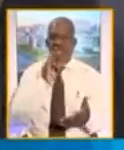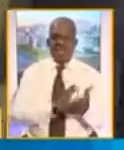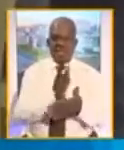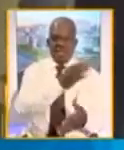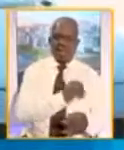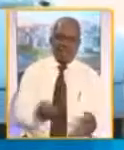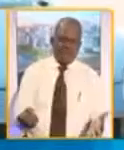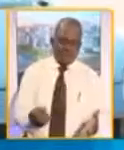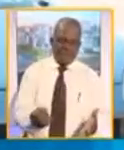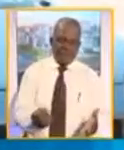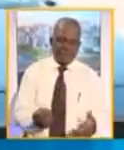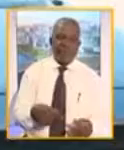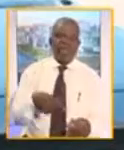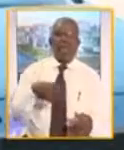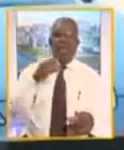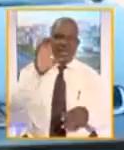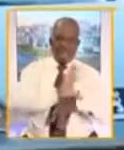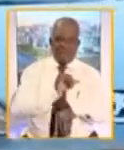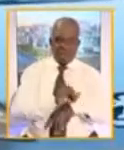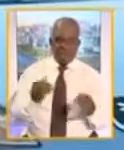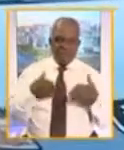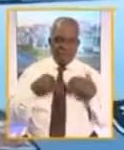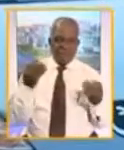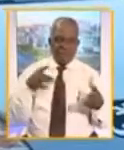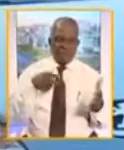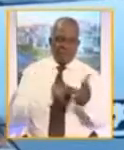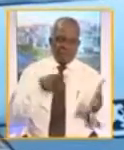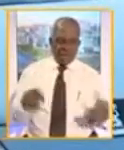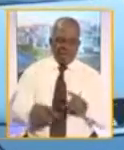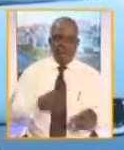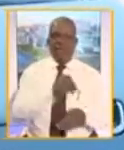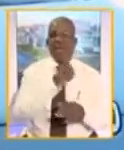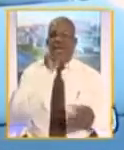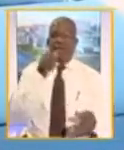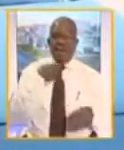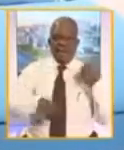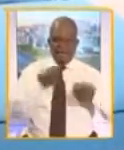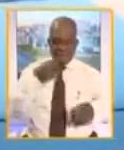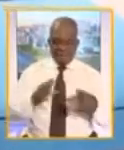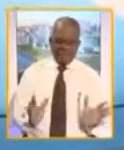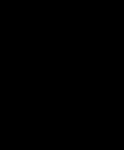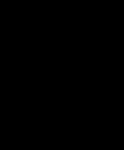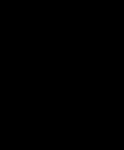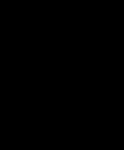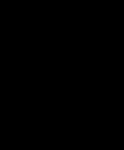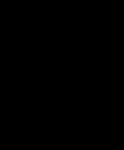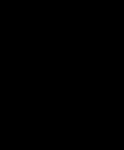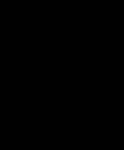d'endettement de la Côte d'Ivoire. La mission n'a pas tiré la sonnette d'alarme à ce sujet.